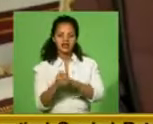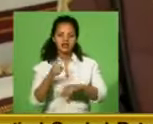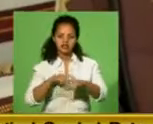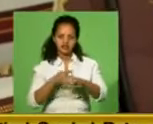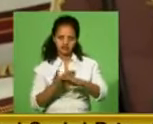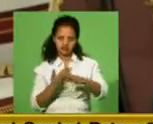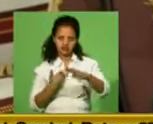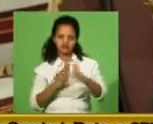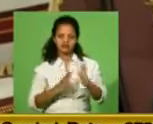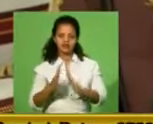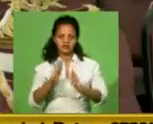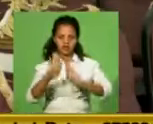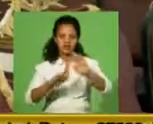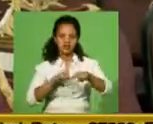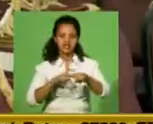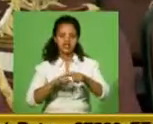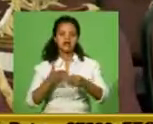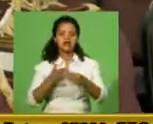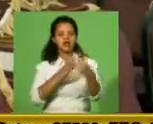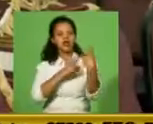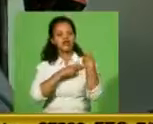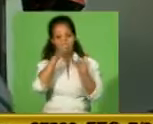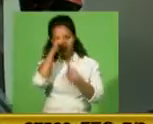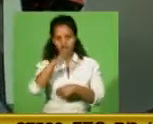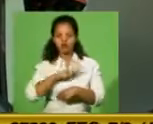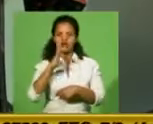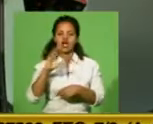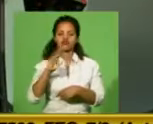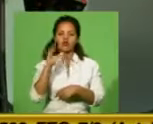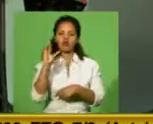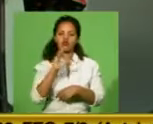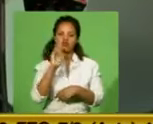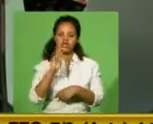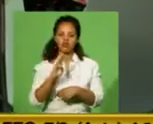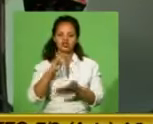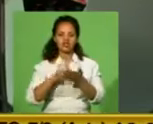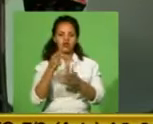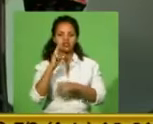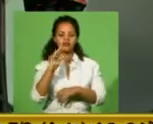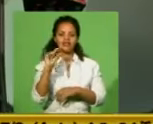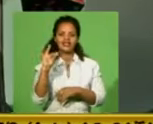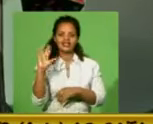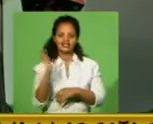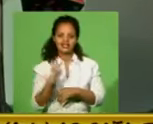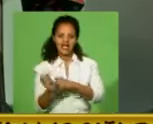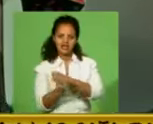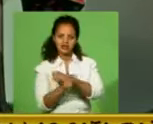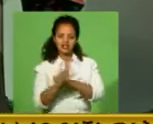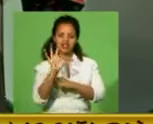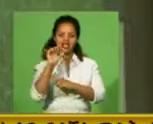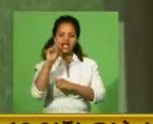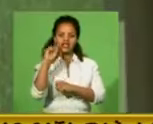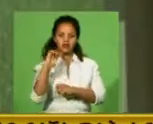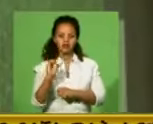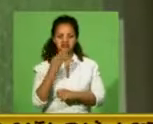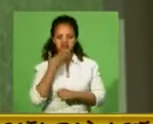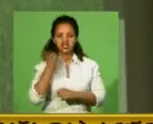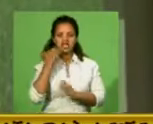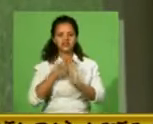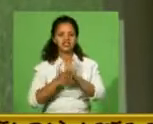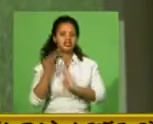ዝግጅት በገመገመበት ወቅት የመምሪያው ኃላፊ አቶ ካሱ አሩሳ የ2012 የበልግ አዝመራ 91 ከመቶ የተሻለ